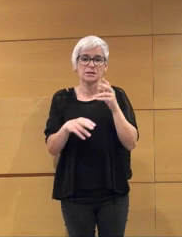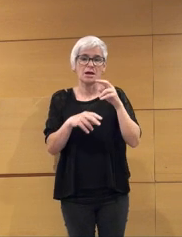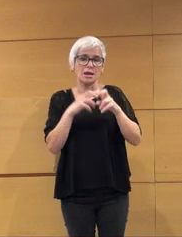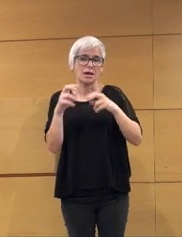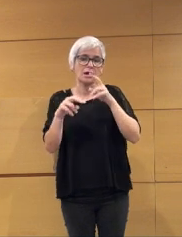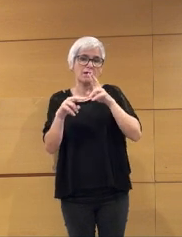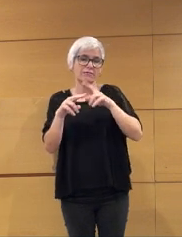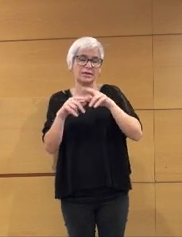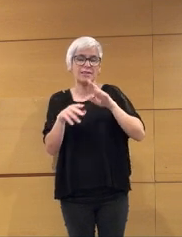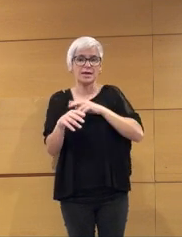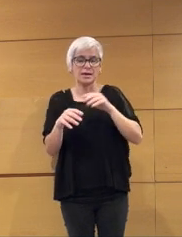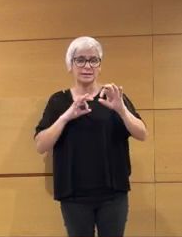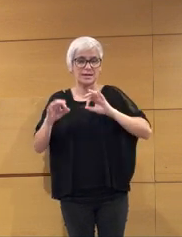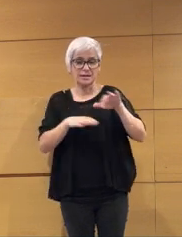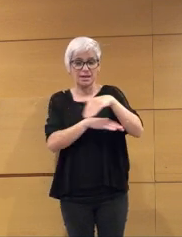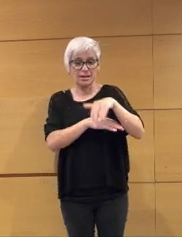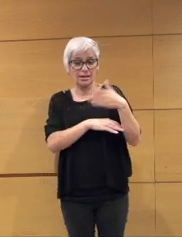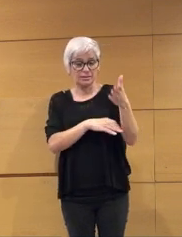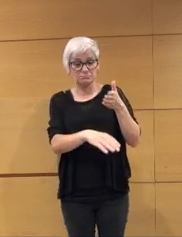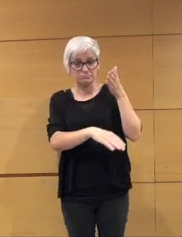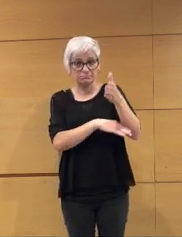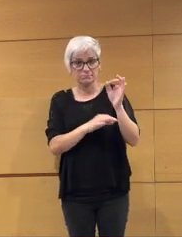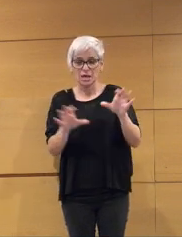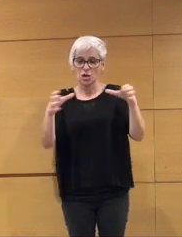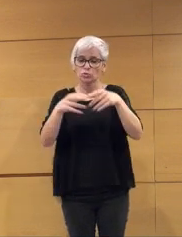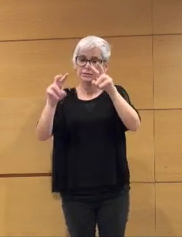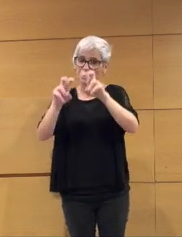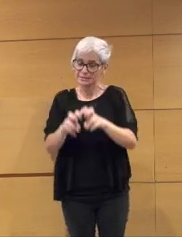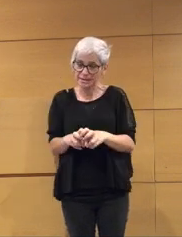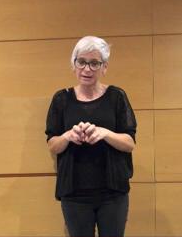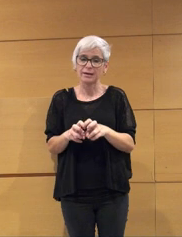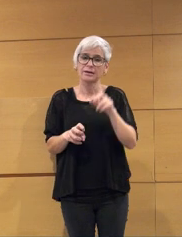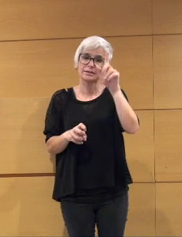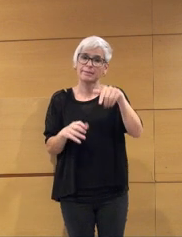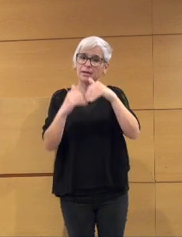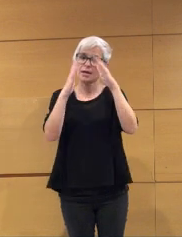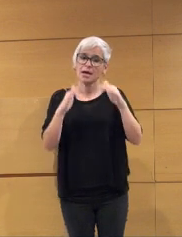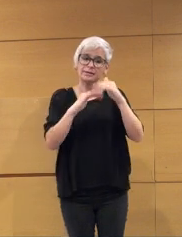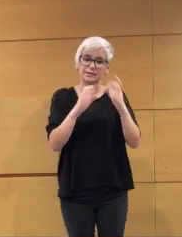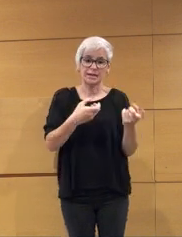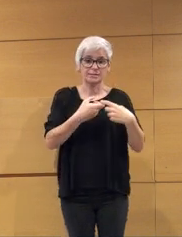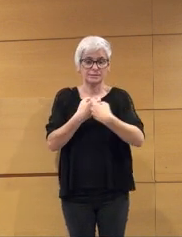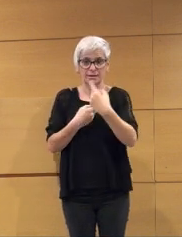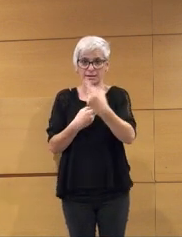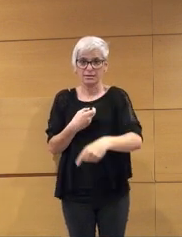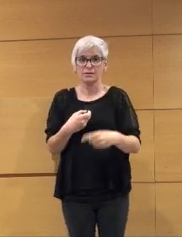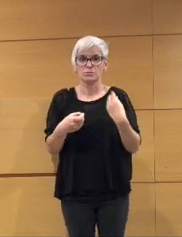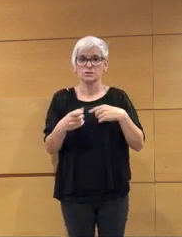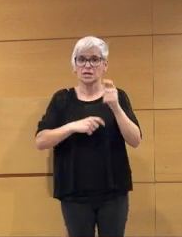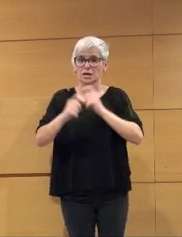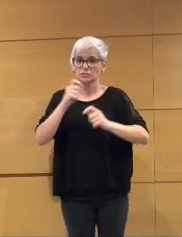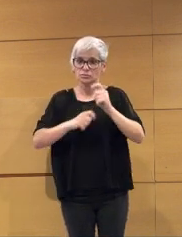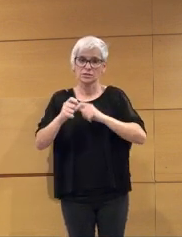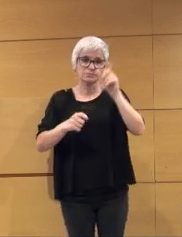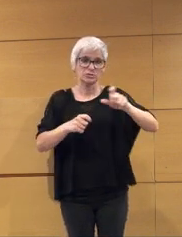de Carrer i col·laborativament entre els grups de recerca i les entitats adherides, que inclouen associacions de persones